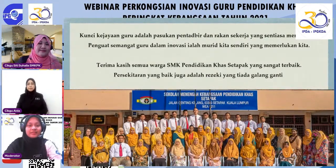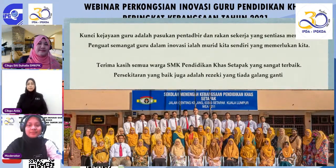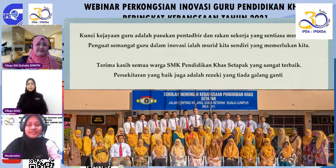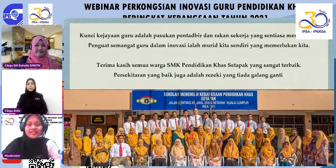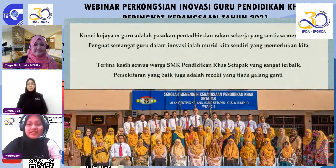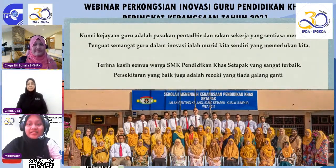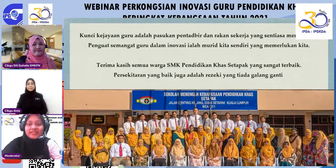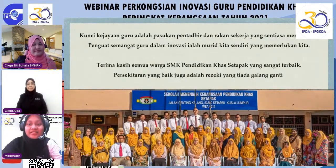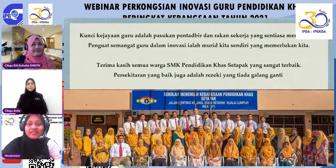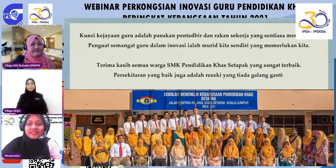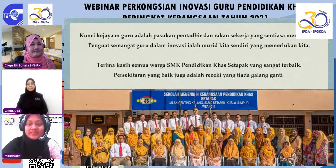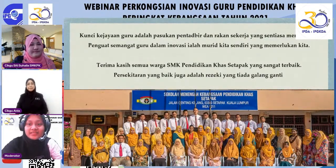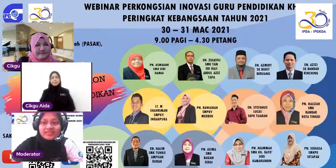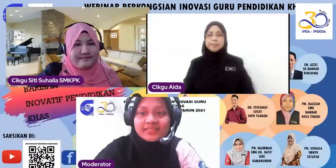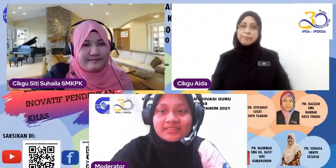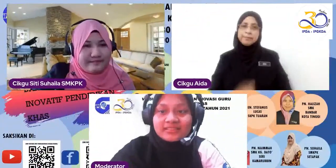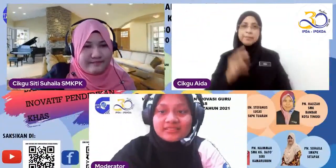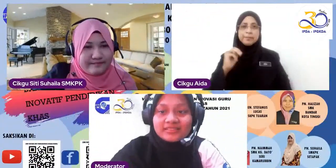Saya rasa